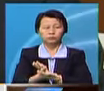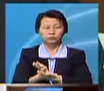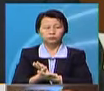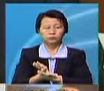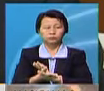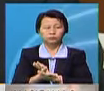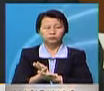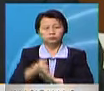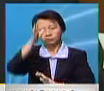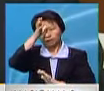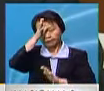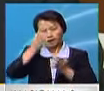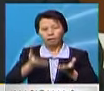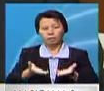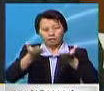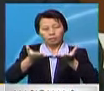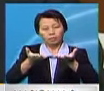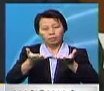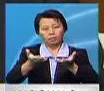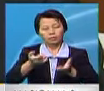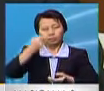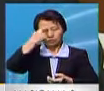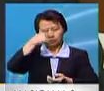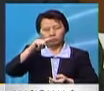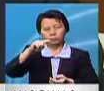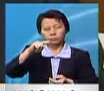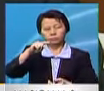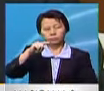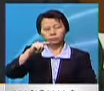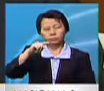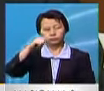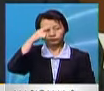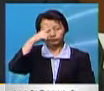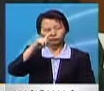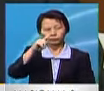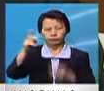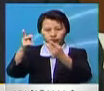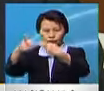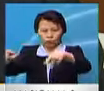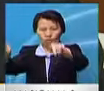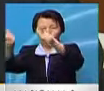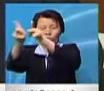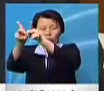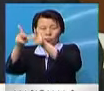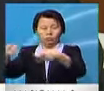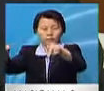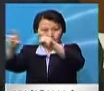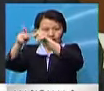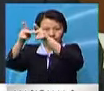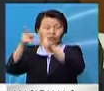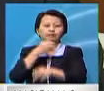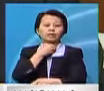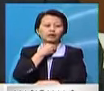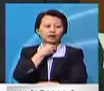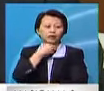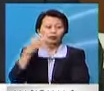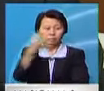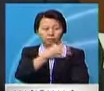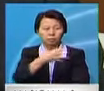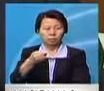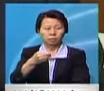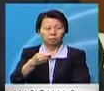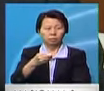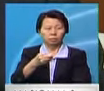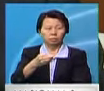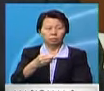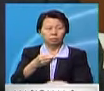bapa angkat bagi Kuala Kangsar dan juga